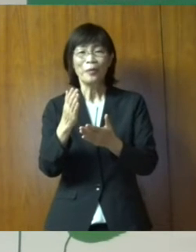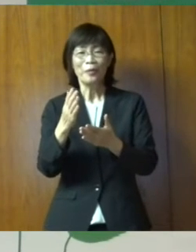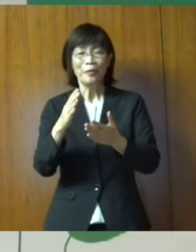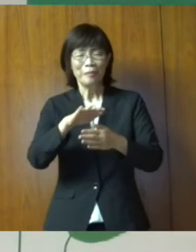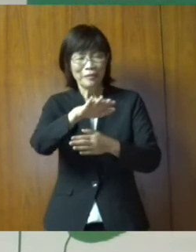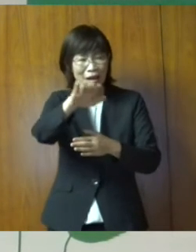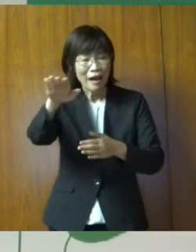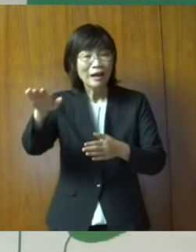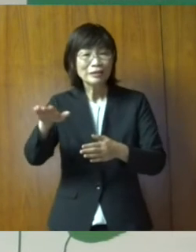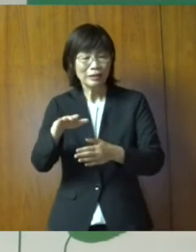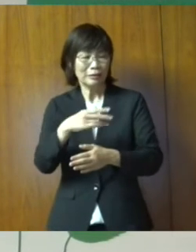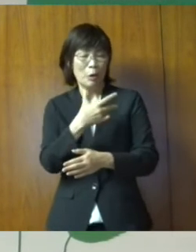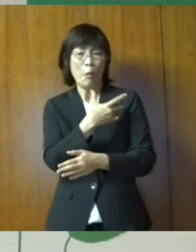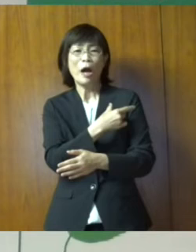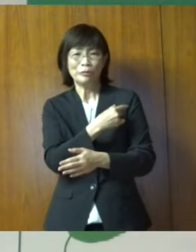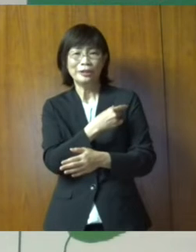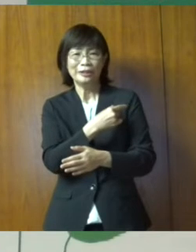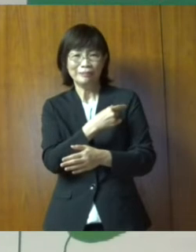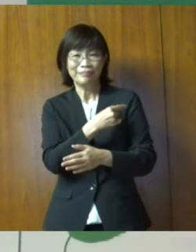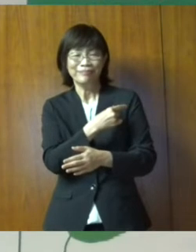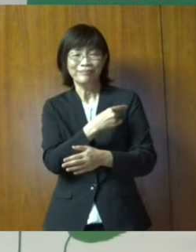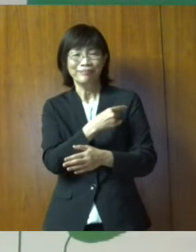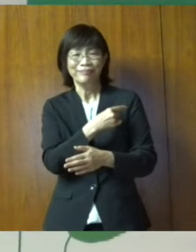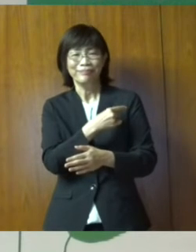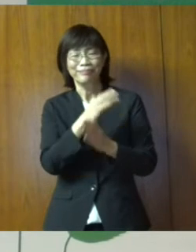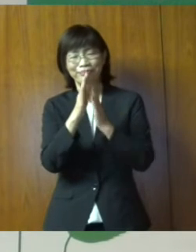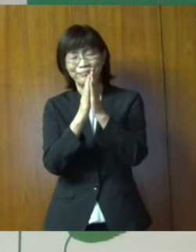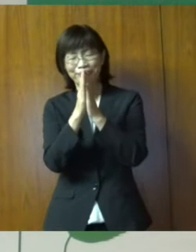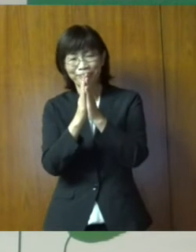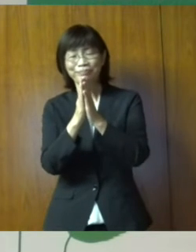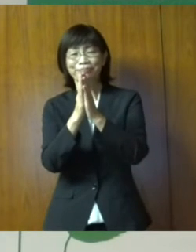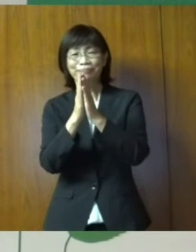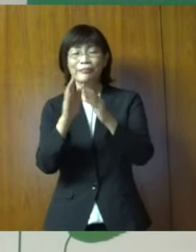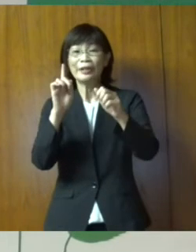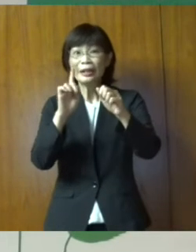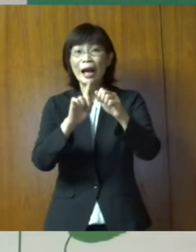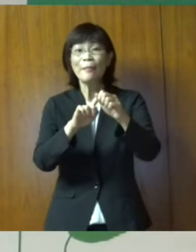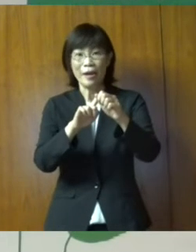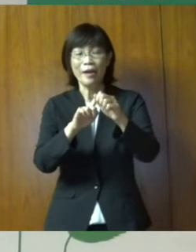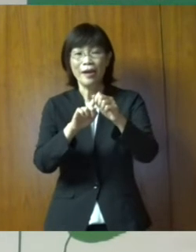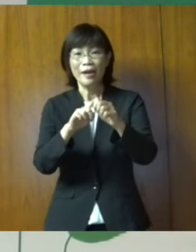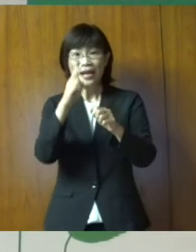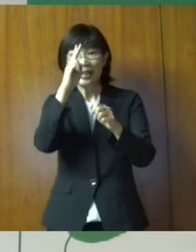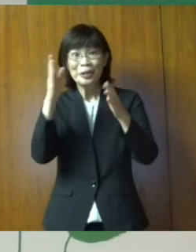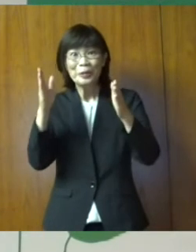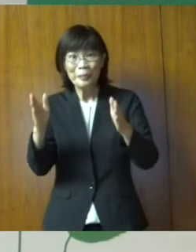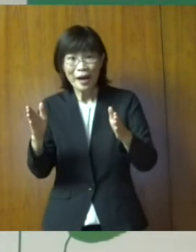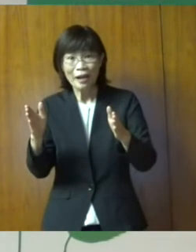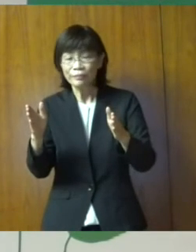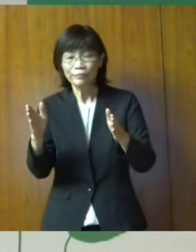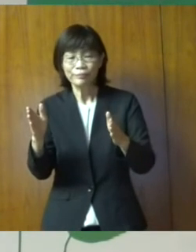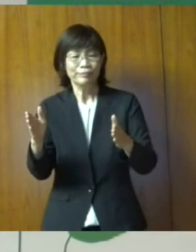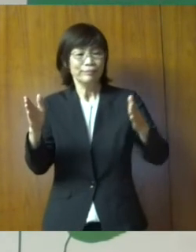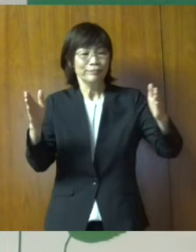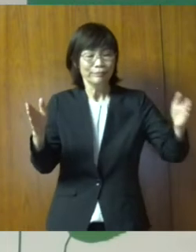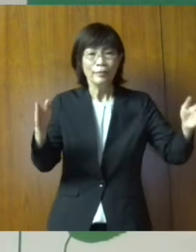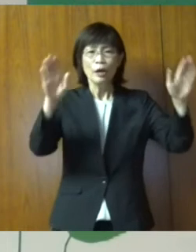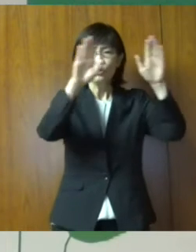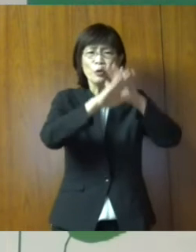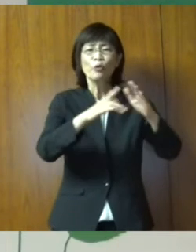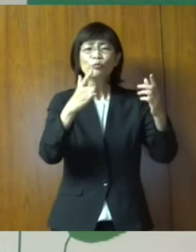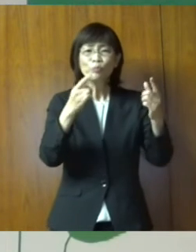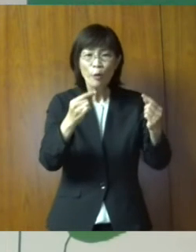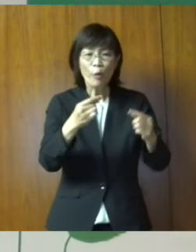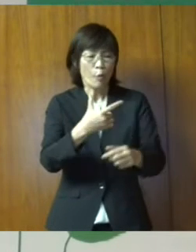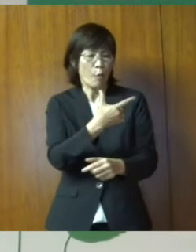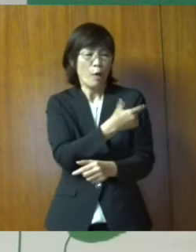より多くの方がワクチン接種をしていただけるよう、日中の接種に加え夜間接種も実